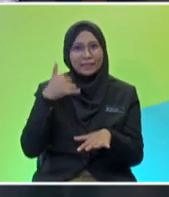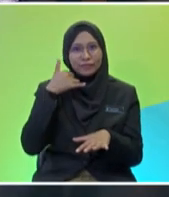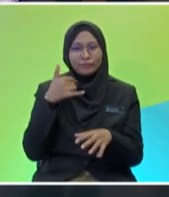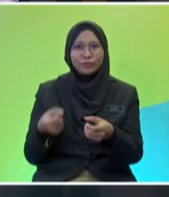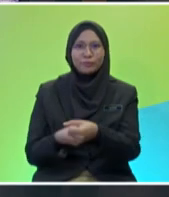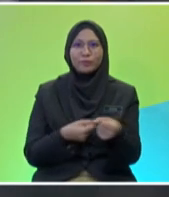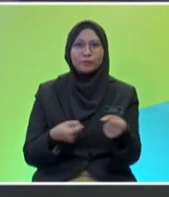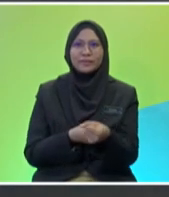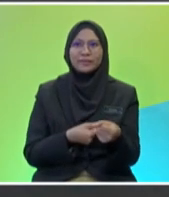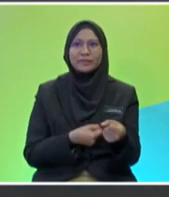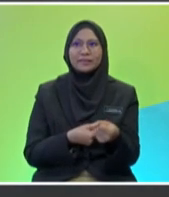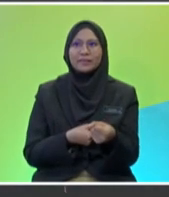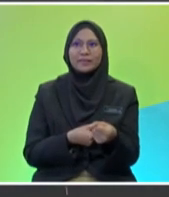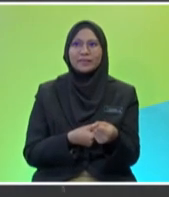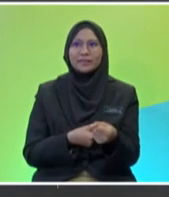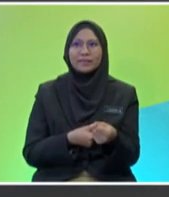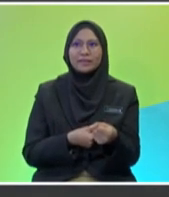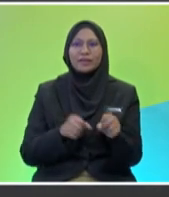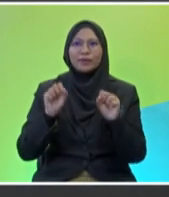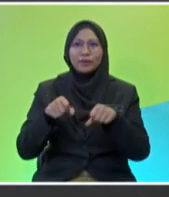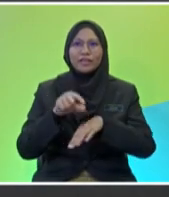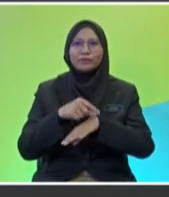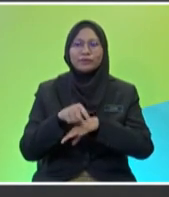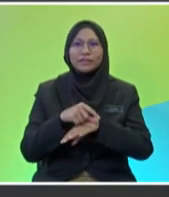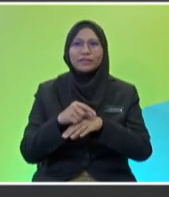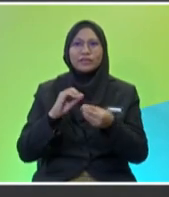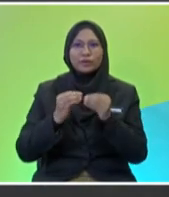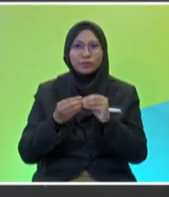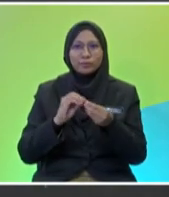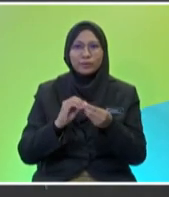kita boleh menggunakan talian 999